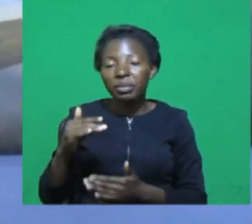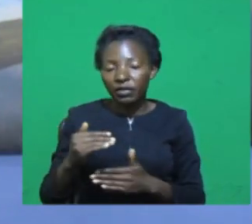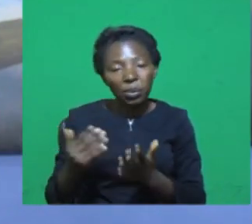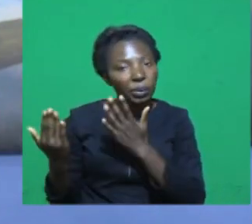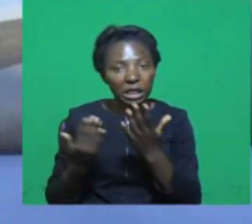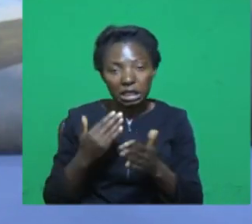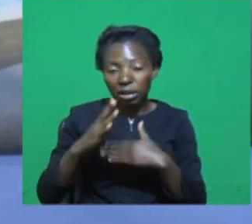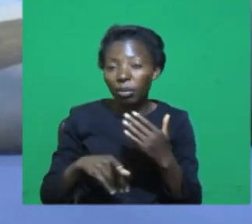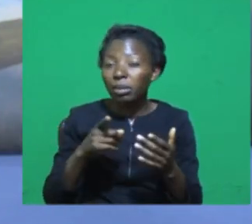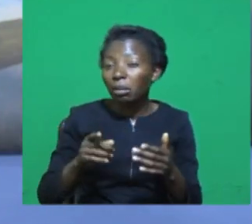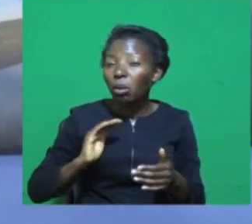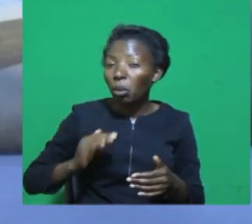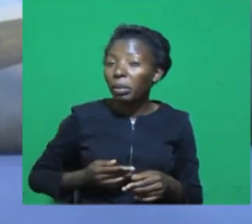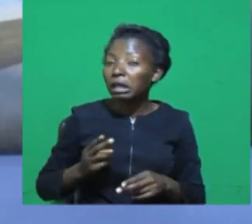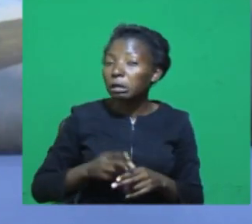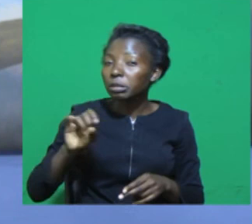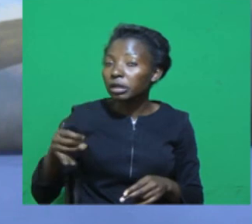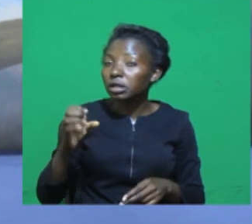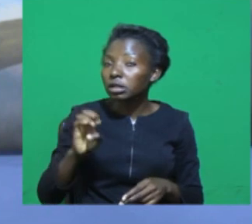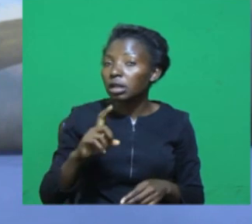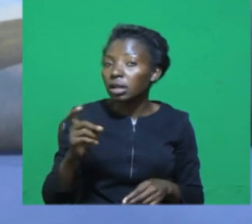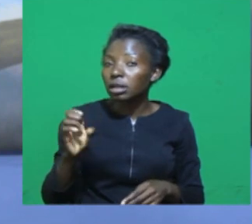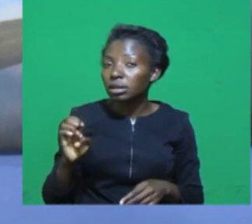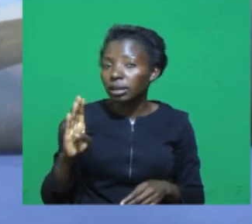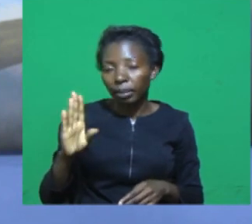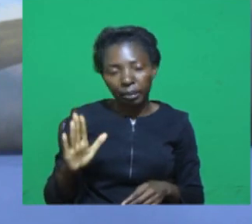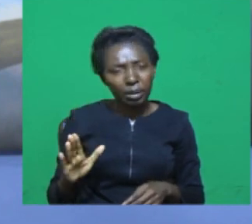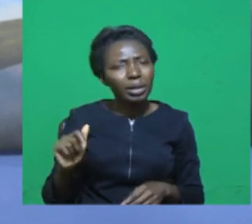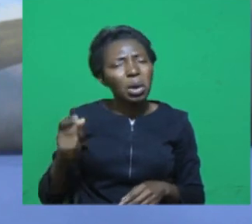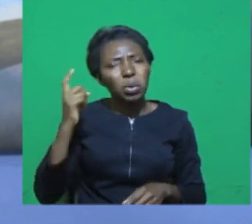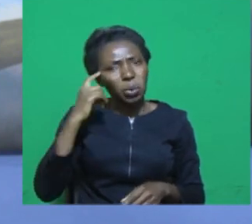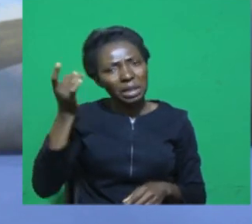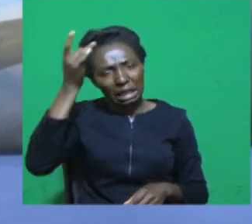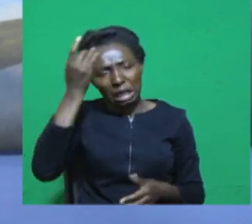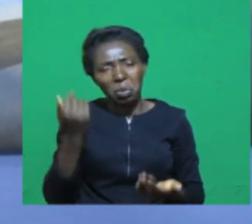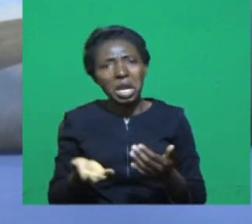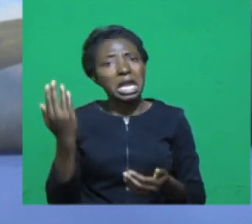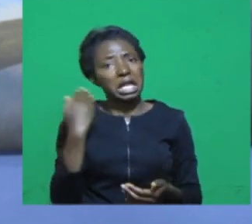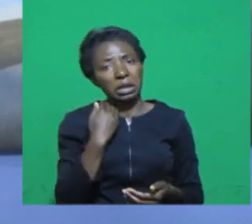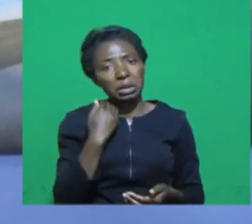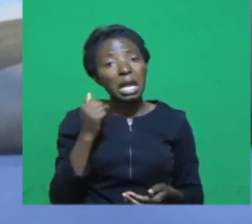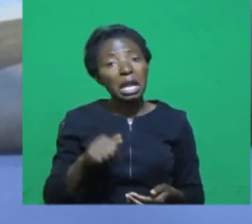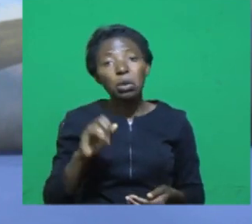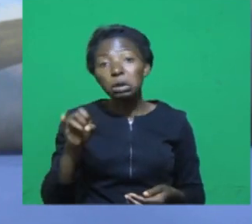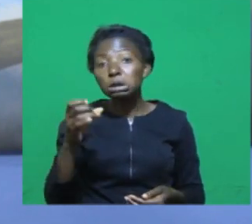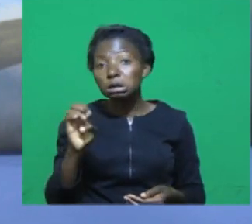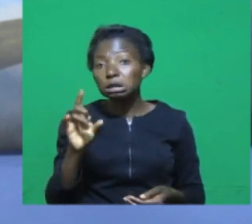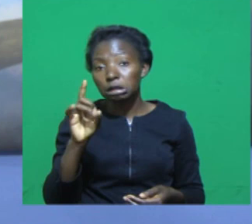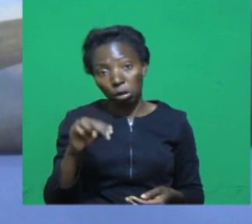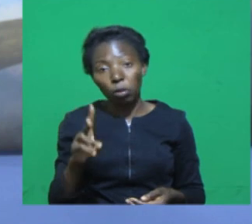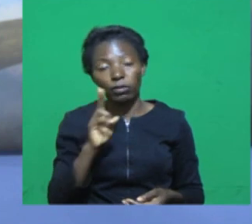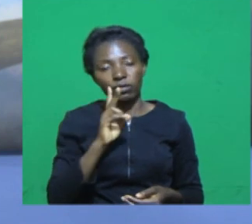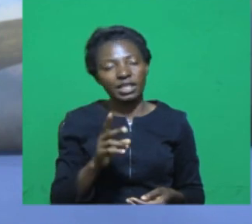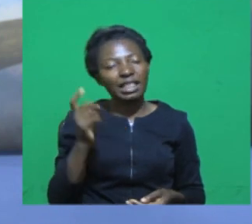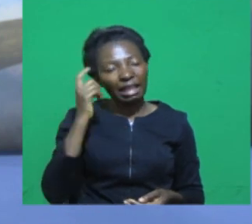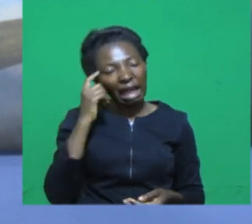nyaya yaJezebhel. Iye ari kutoziva kuti mambo mwana wake aurayiwa. Jehu aiuya. iye ndobva afunga kuti